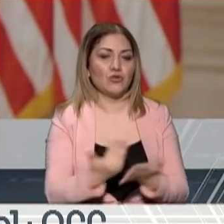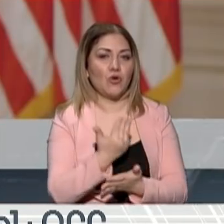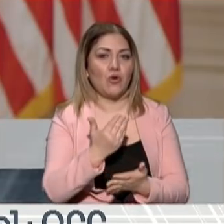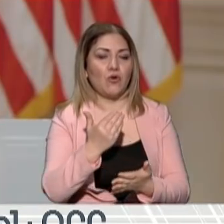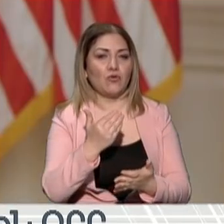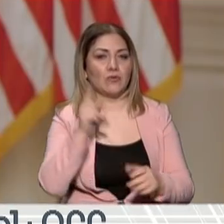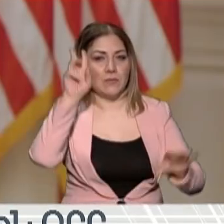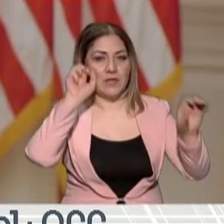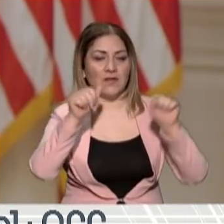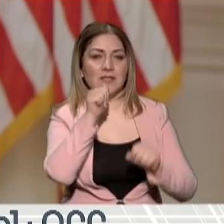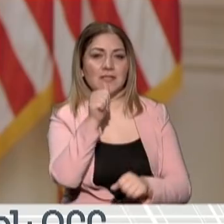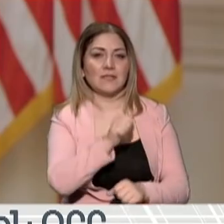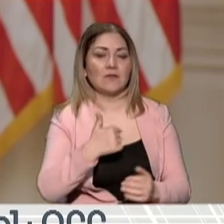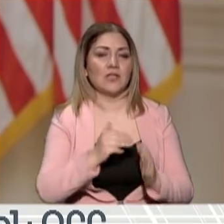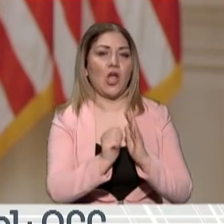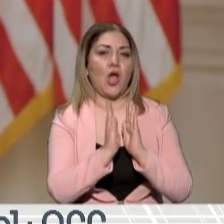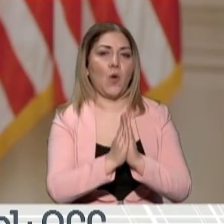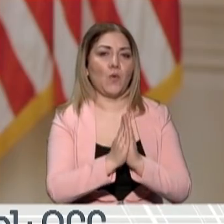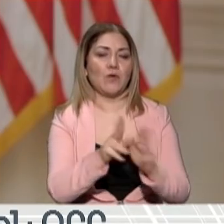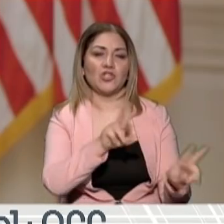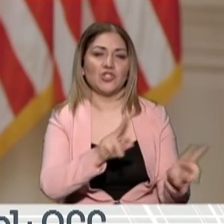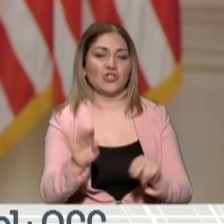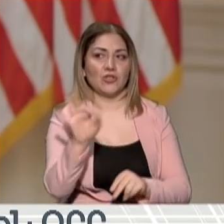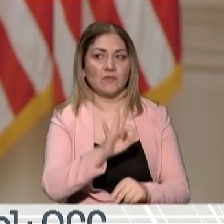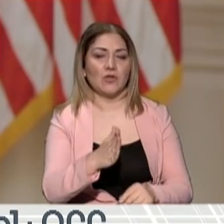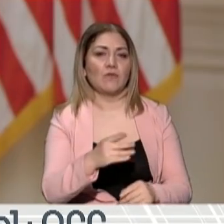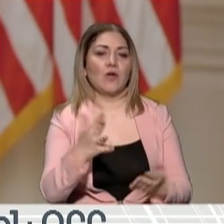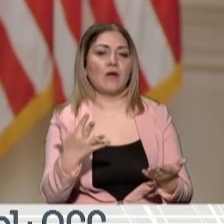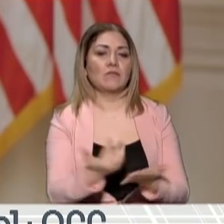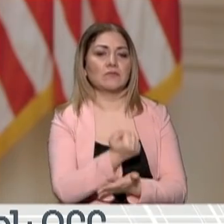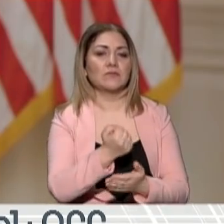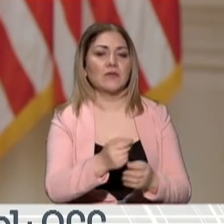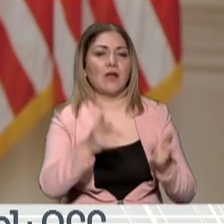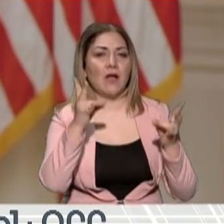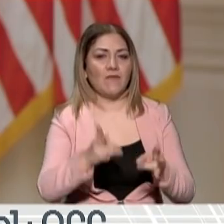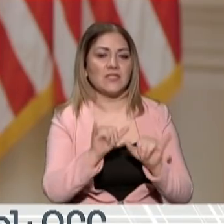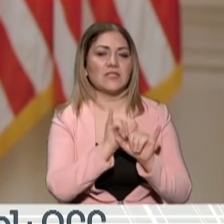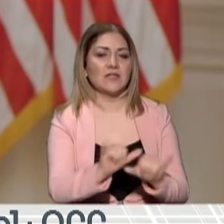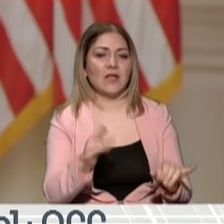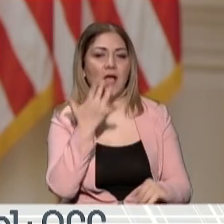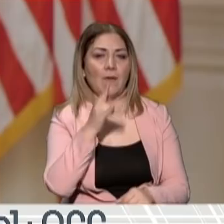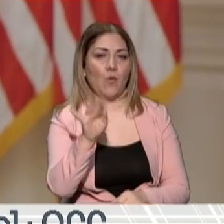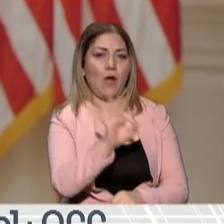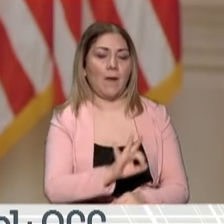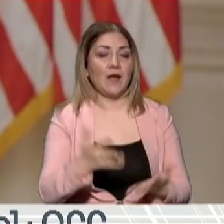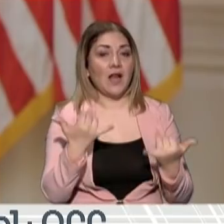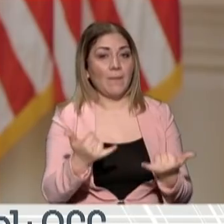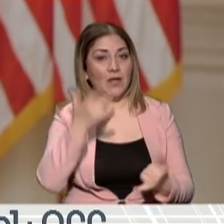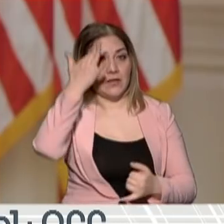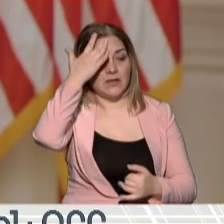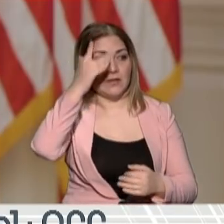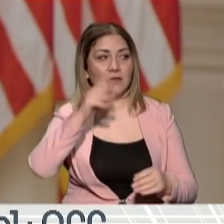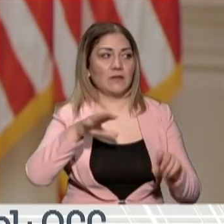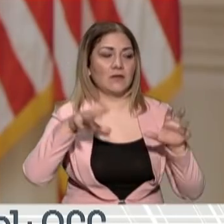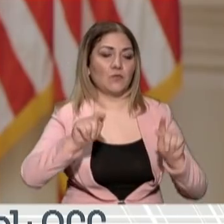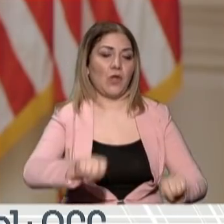վարչակազմի երթմնակալություն, եւ ես աղոթում եմ նրանց հաջողությունների համար հոգուտ, անվտանգ եւ զարգացող Միացյալ Նահանգների։ Այժմ, երբ ես պատրաստվում եմ